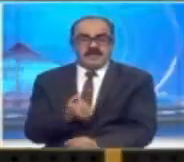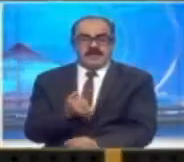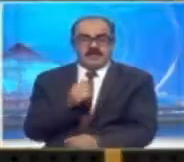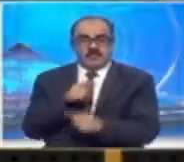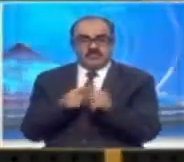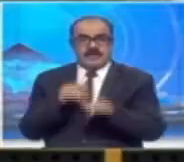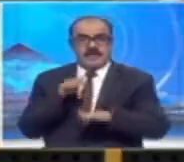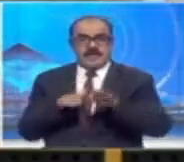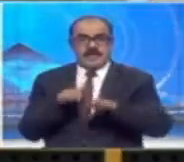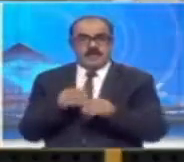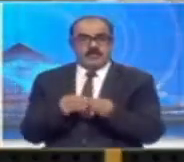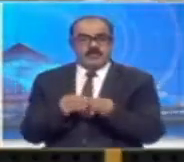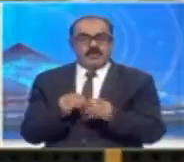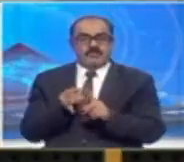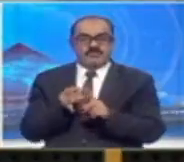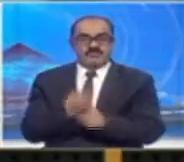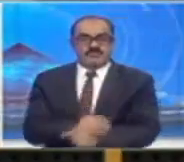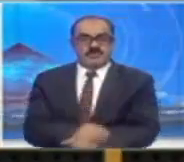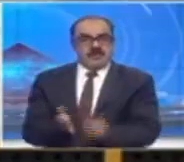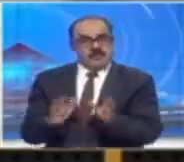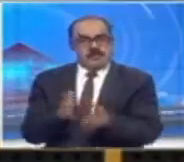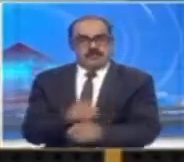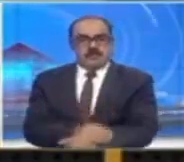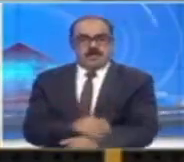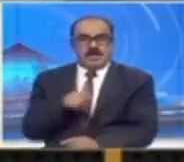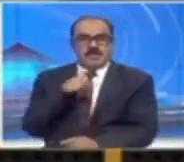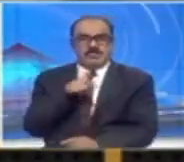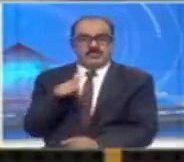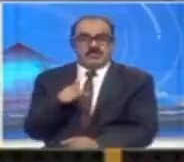1486.5 كيلوغرام من مخدر الحشيش وحوالي